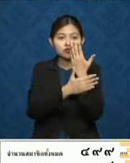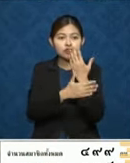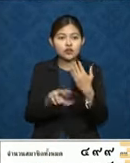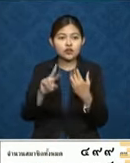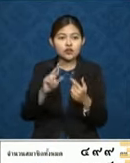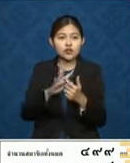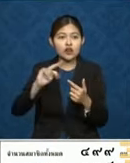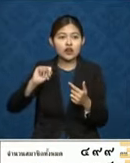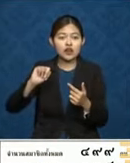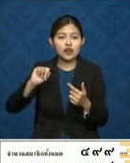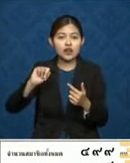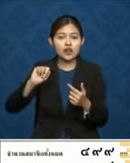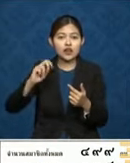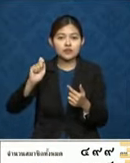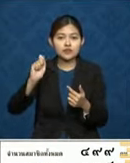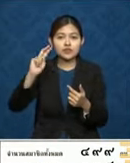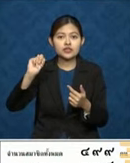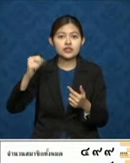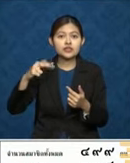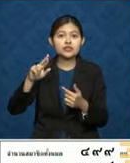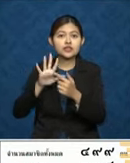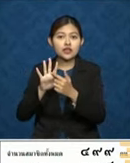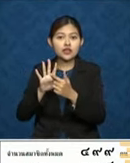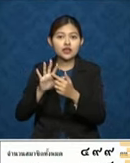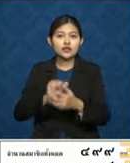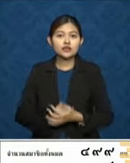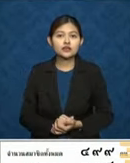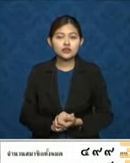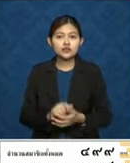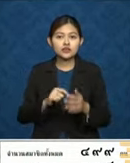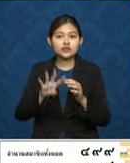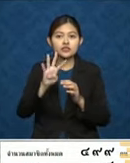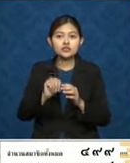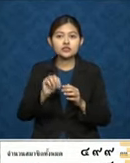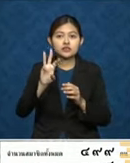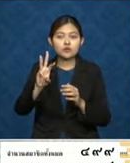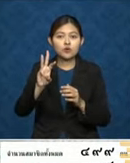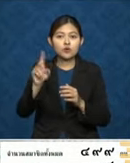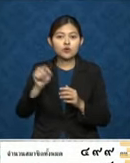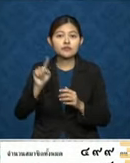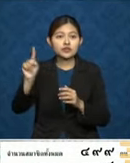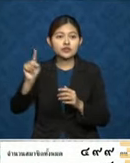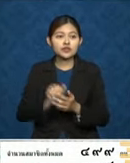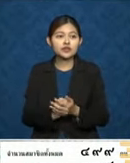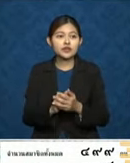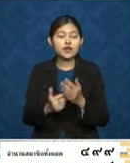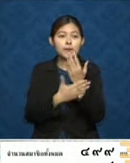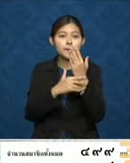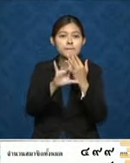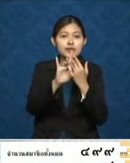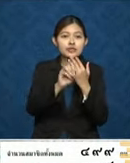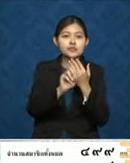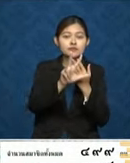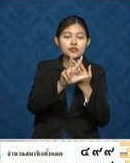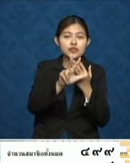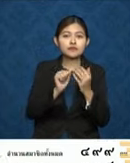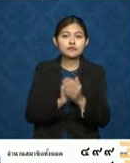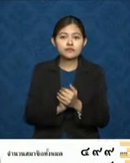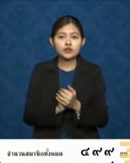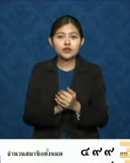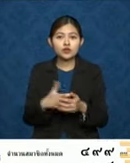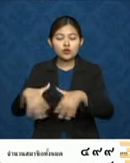สไลด์ครับจะมีตัวอย่างของภาพซอยรามินทา 46/1แยก 1รามินทา 83เสรีไทย 9และชุม